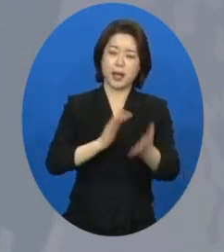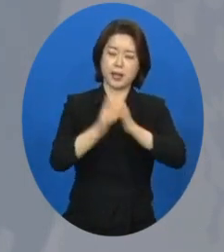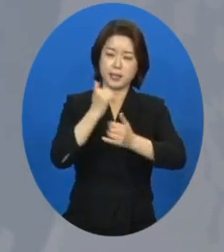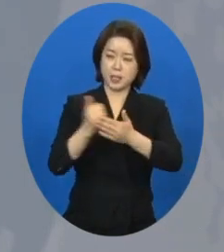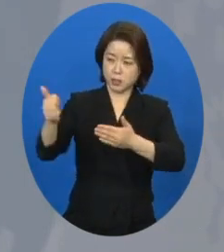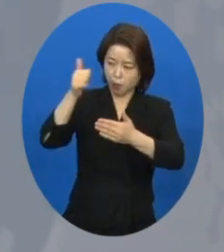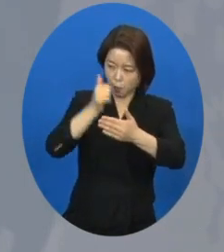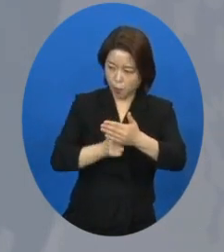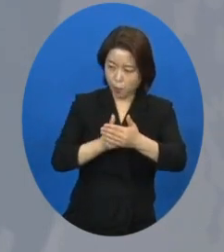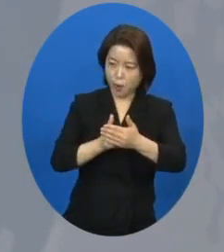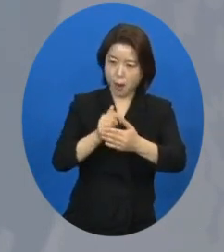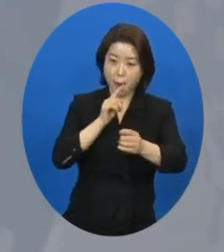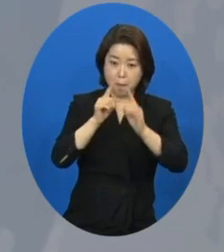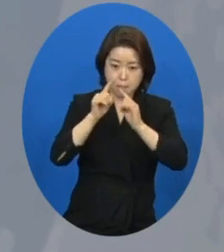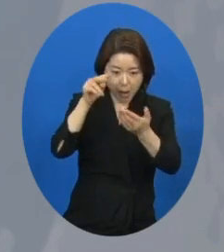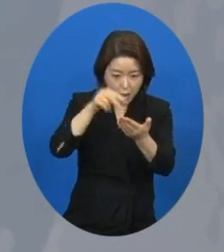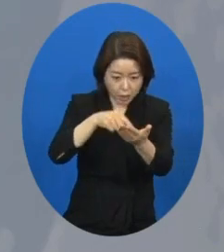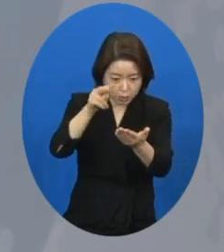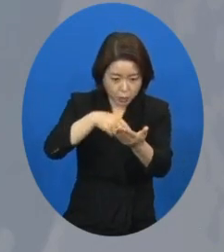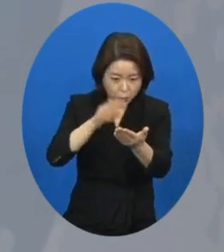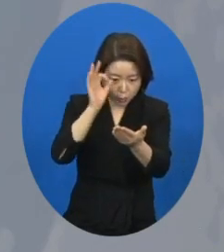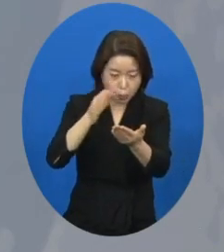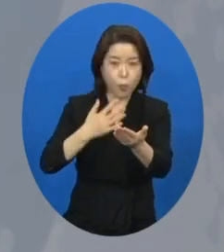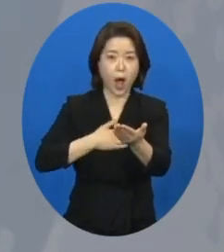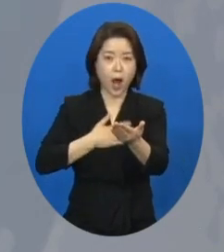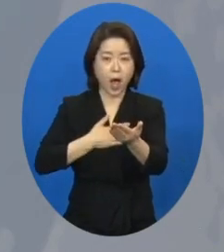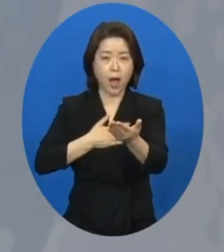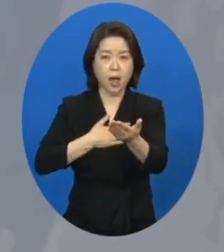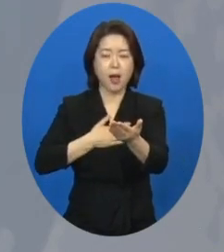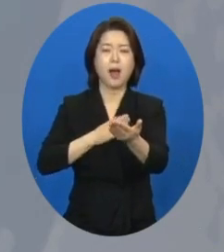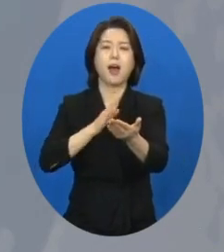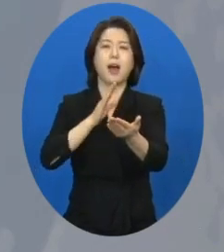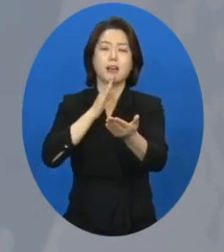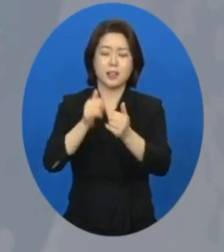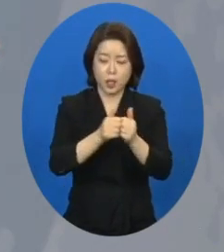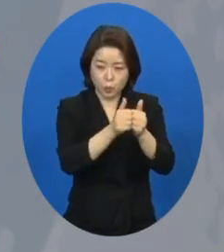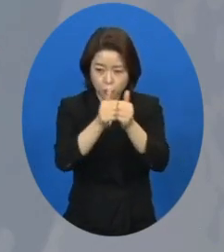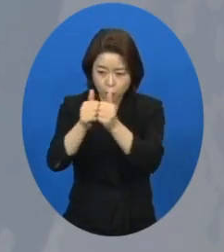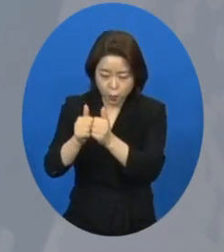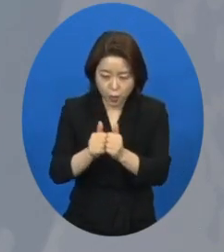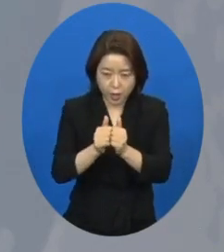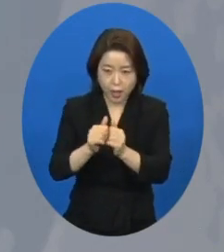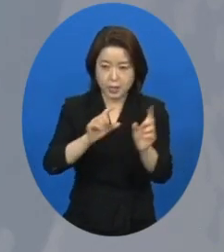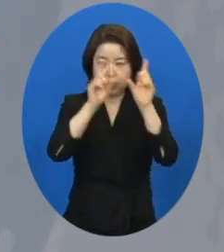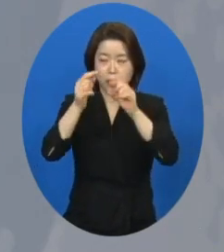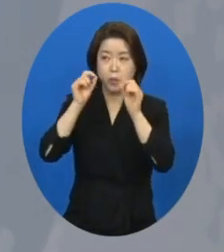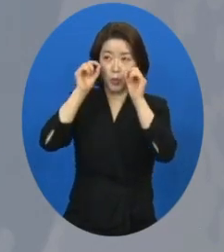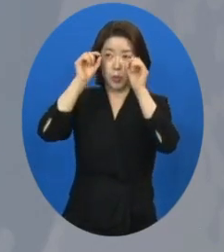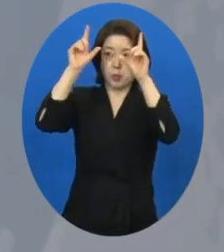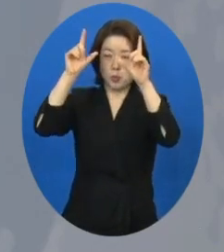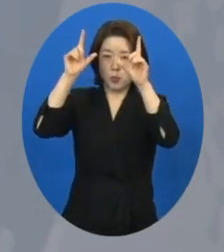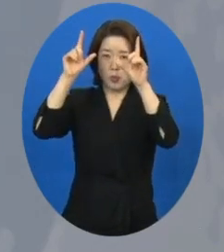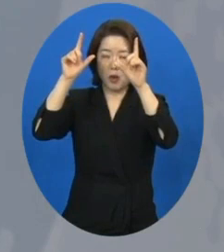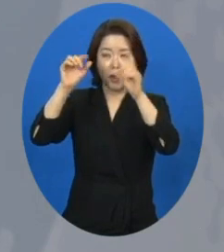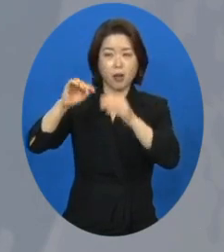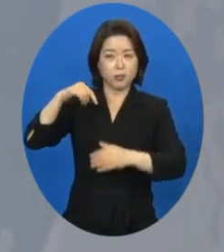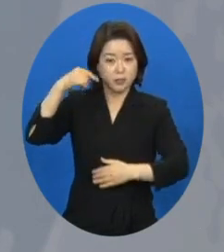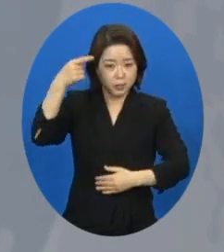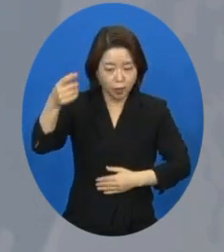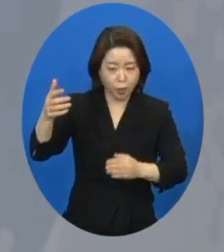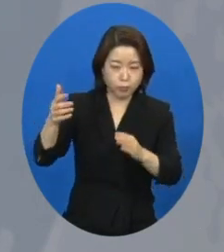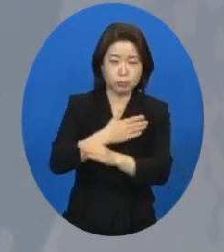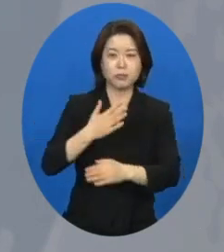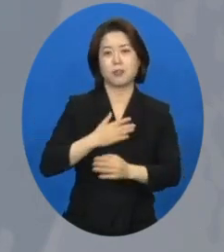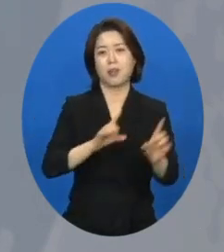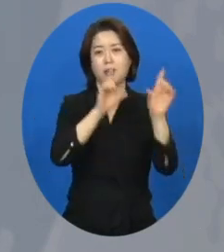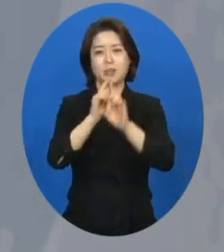계신 걸 말씀으로 알게 되고 그리고 실제로 주님과 동행하는 삶에 눈이 뜨이게 되면서 제 삶은 완전히